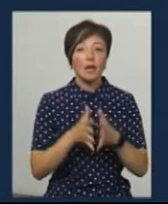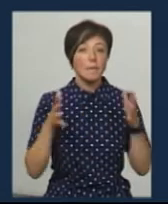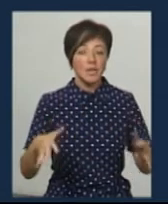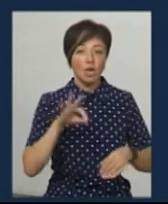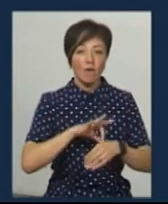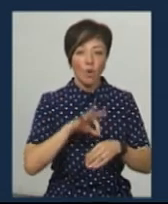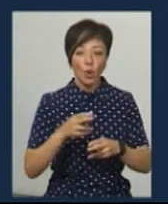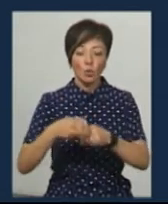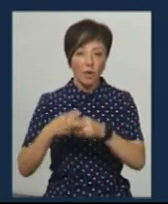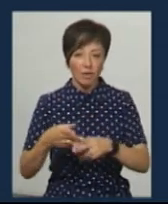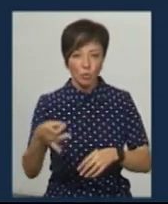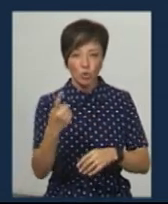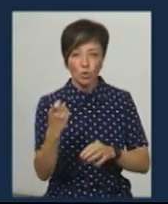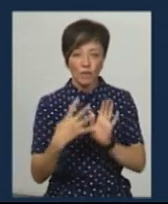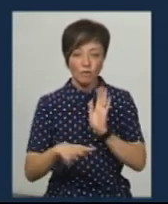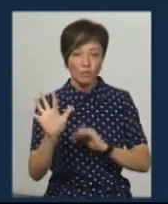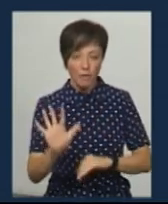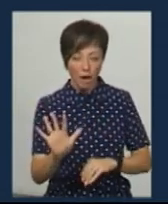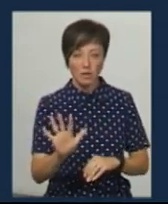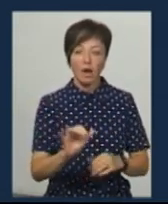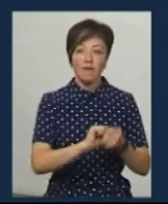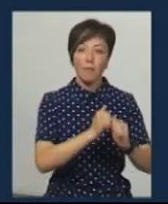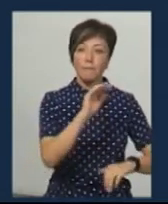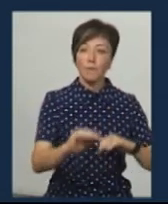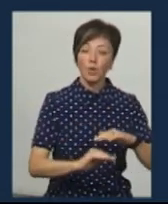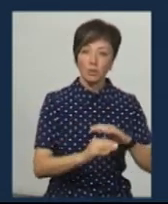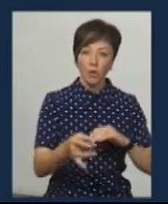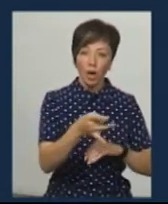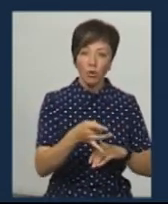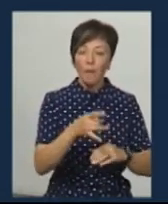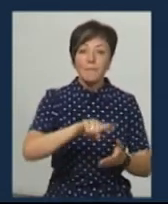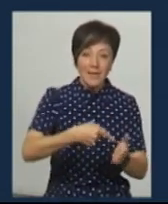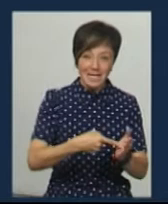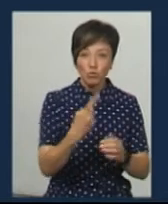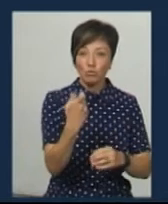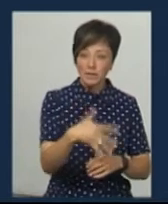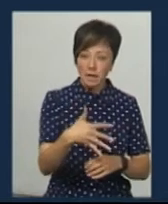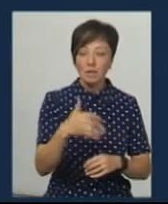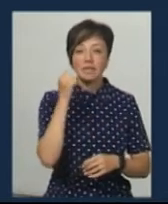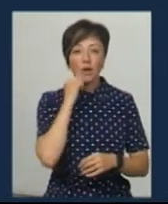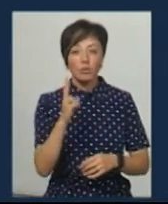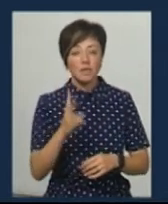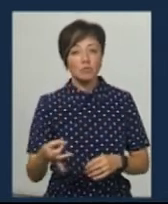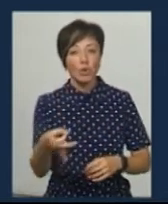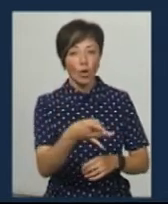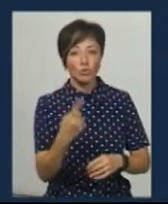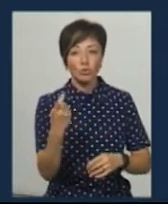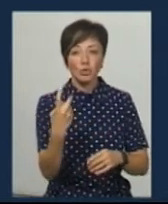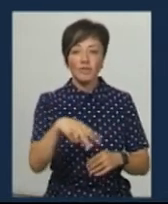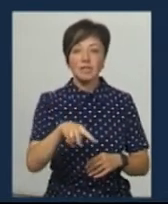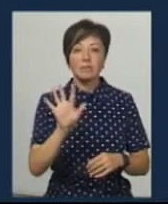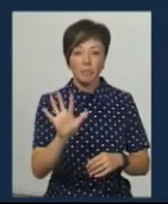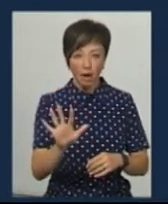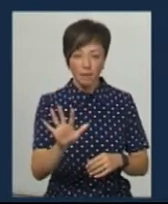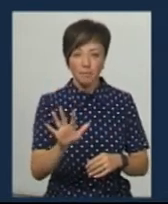хворих у Дунаєвецькому районі – 195, у Кам'янець-Подільському місті – 150, у Старокостянтинівському районі –